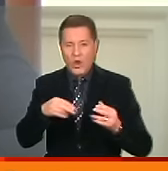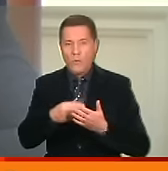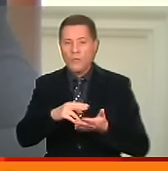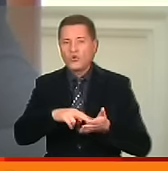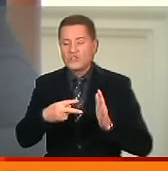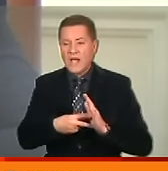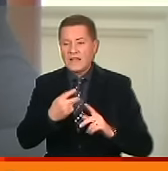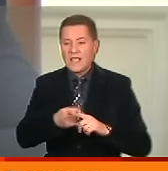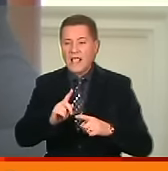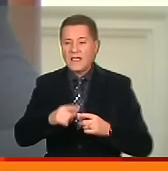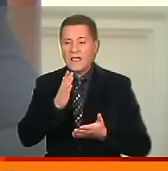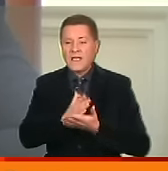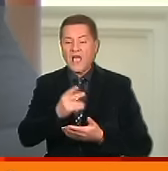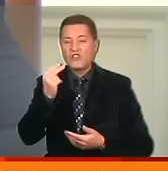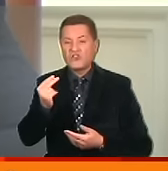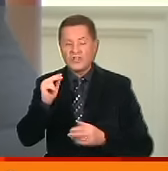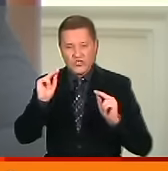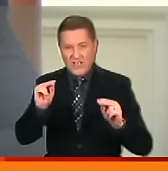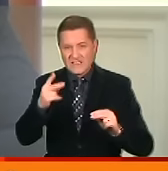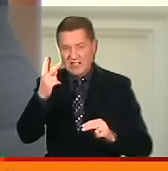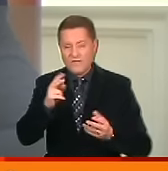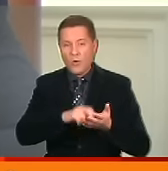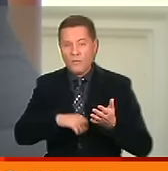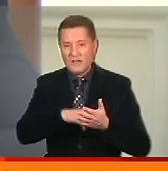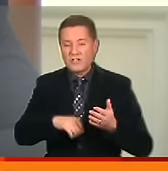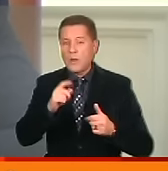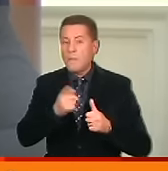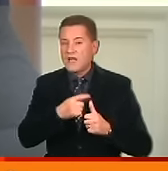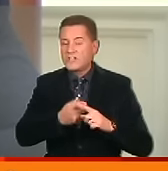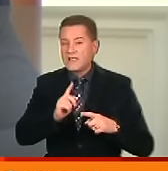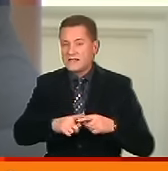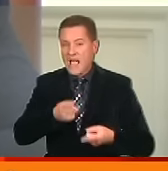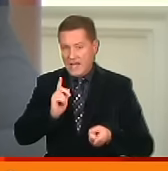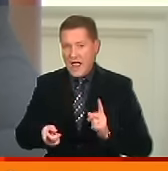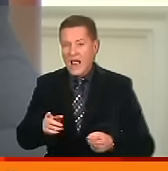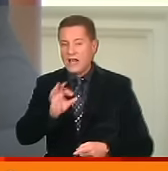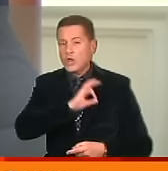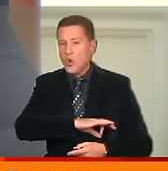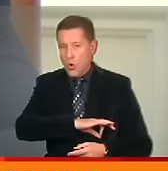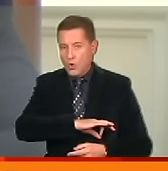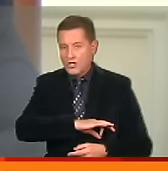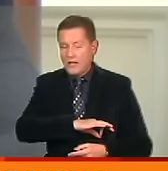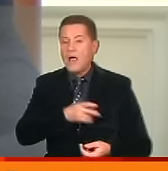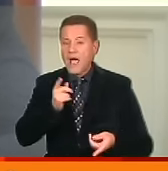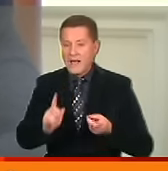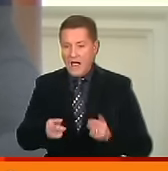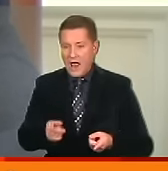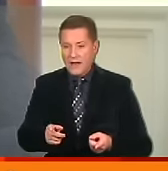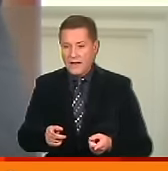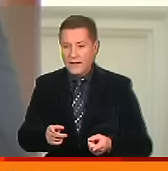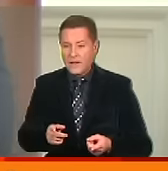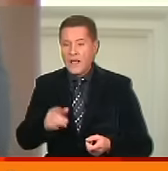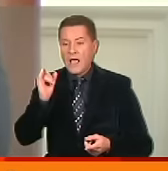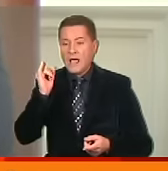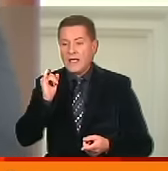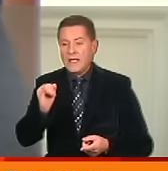Бюджет, який є чесний з двох причин. Перше, це реальні доходи, реальні,